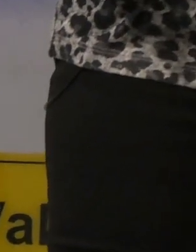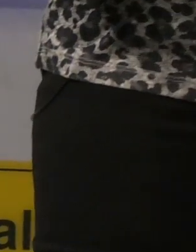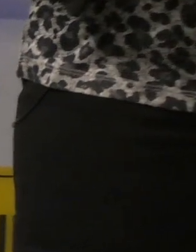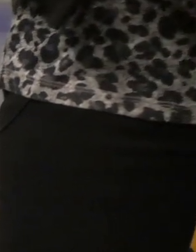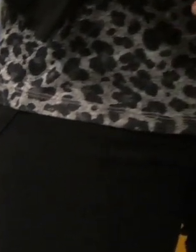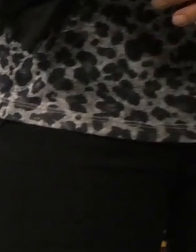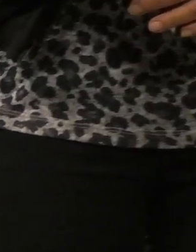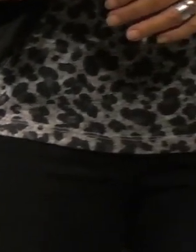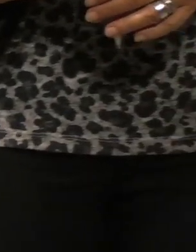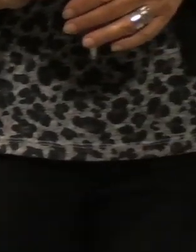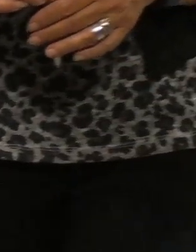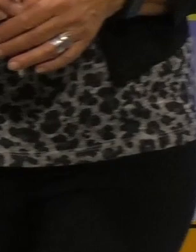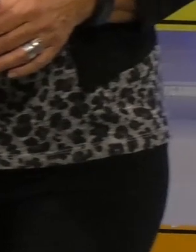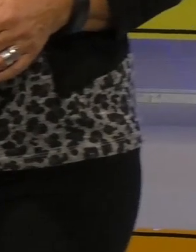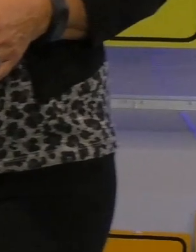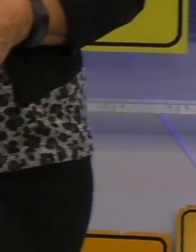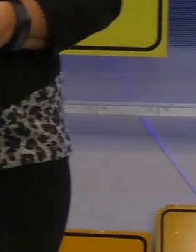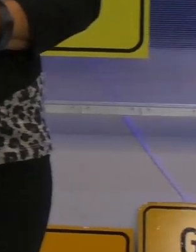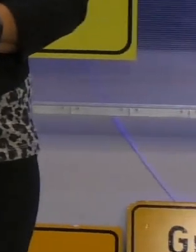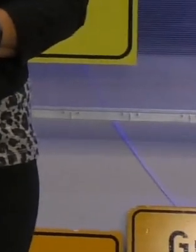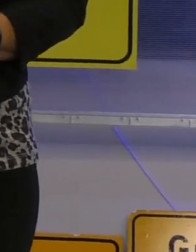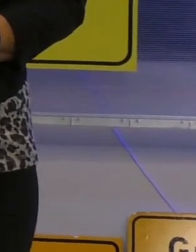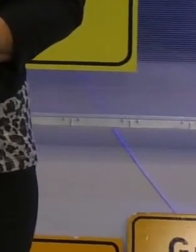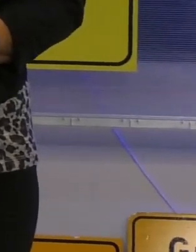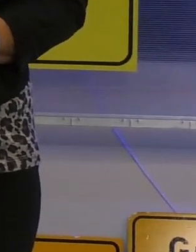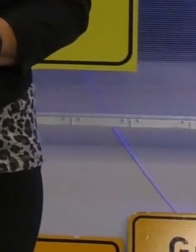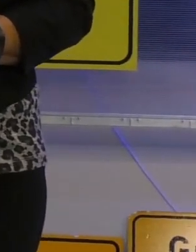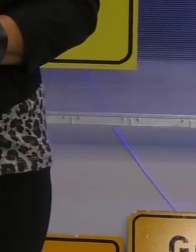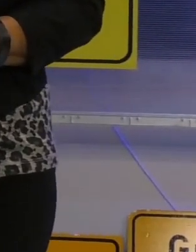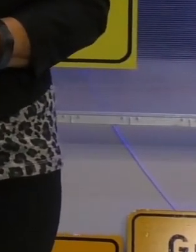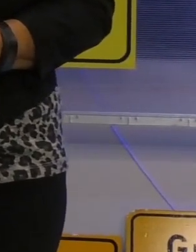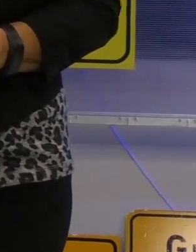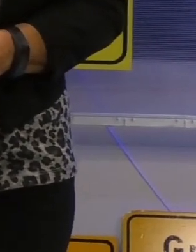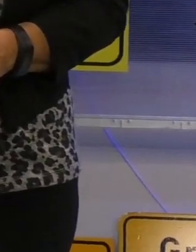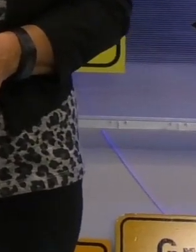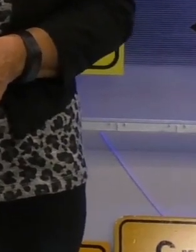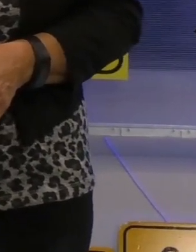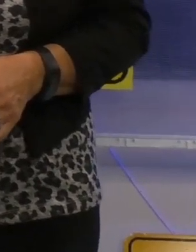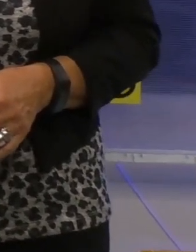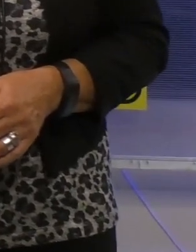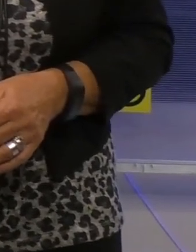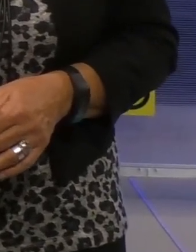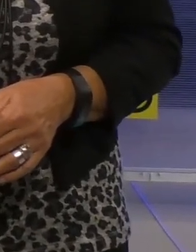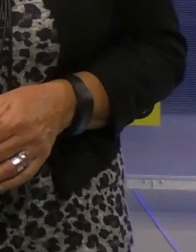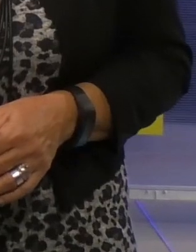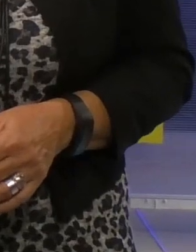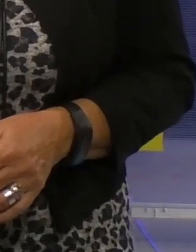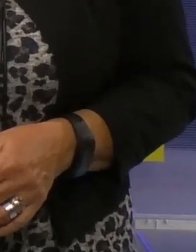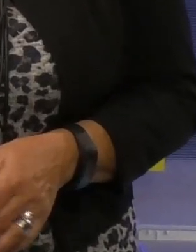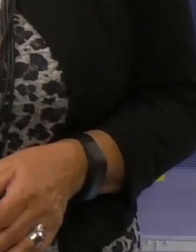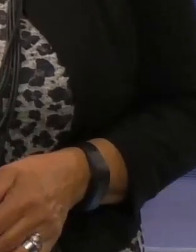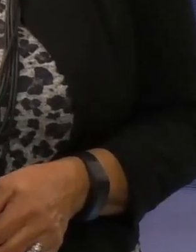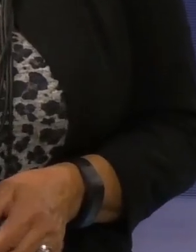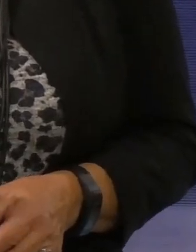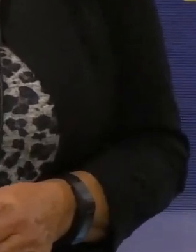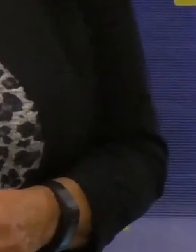Teraprom-u čestitamo i mi na novoj doprtoj butigi u Zagrebu. Ako vas tamo nanese put i imate malo lazno, hoćete